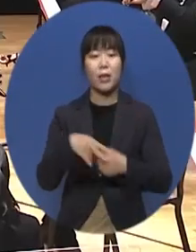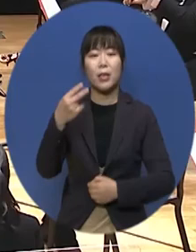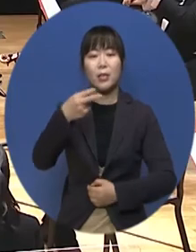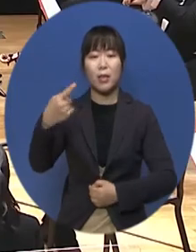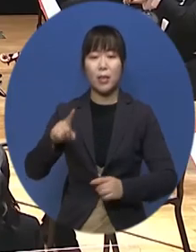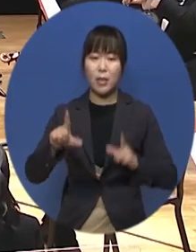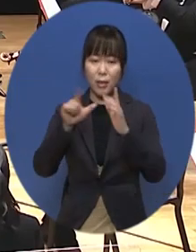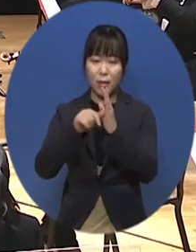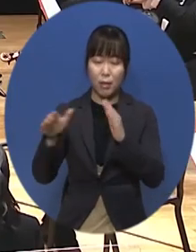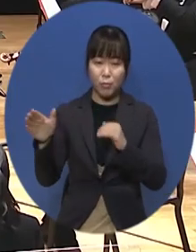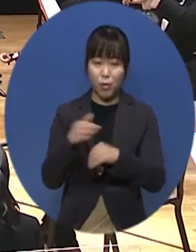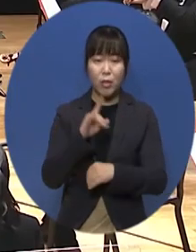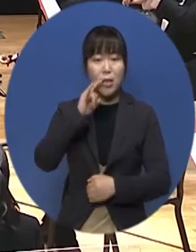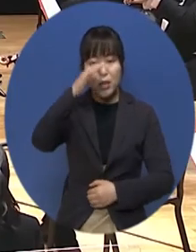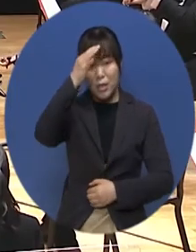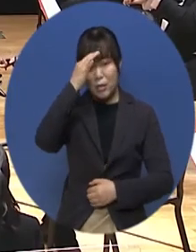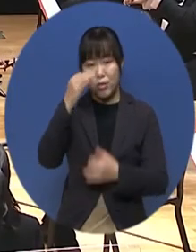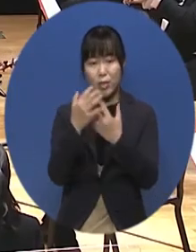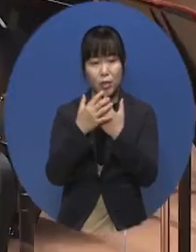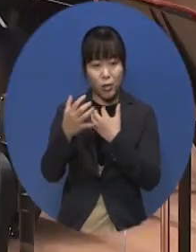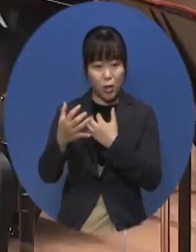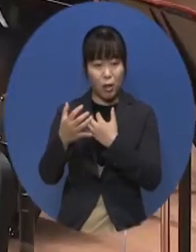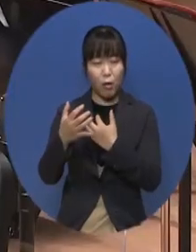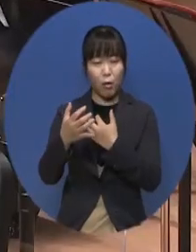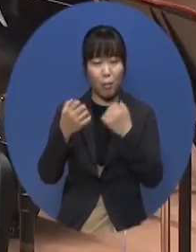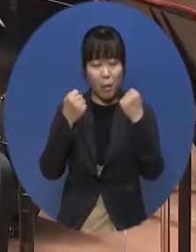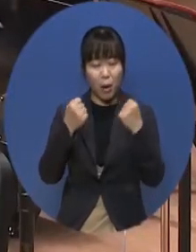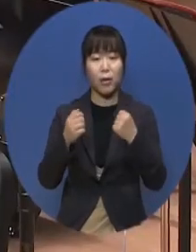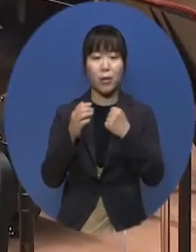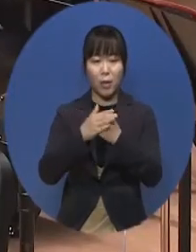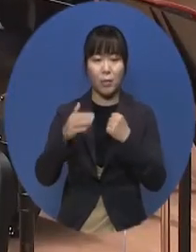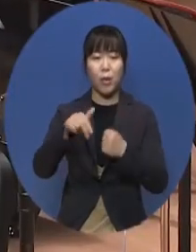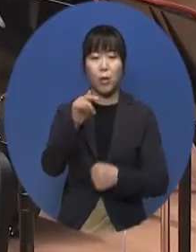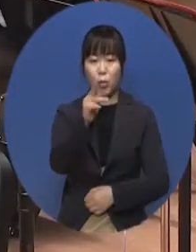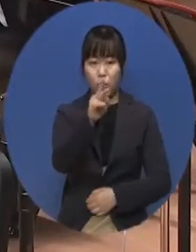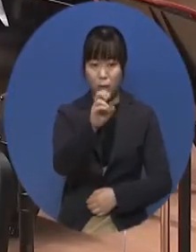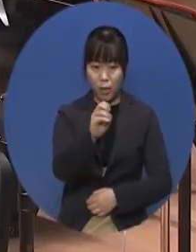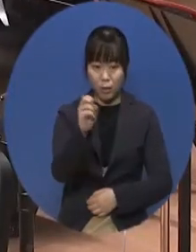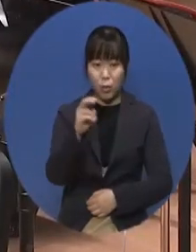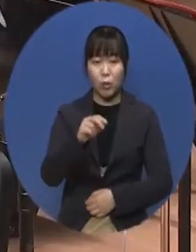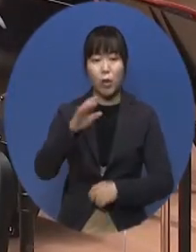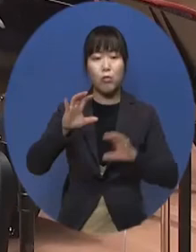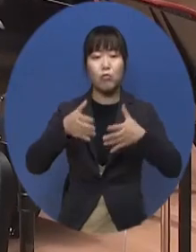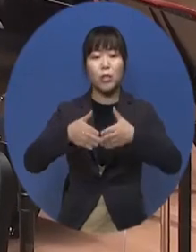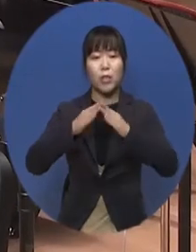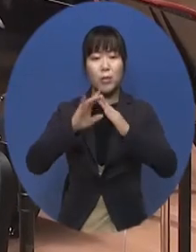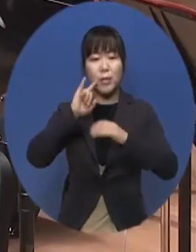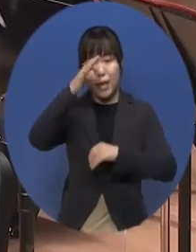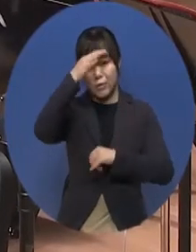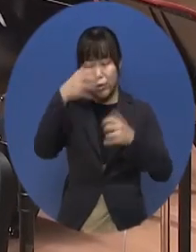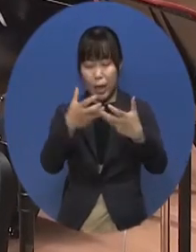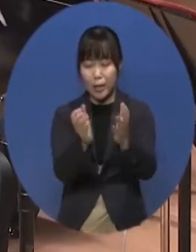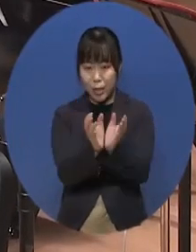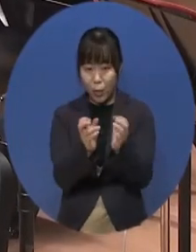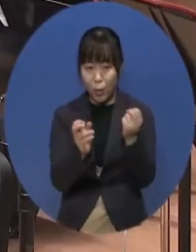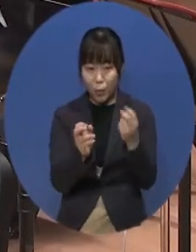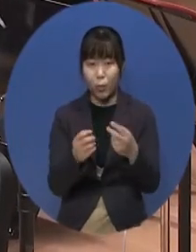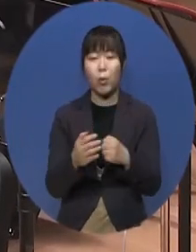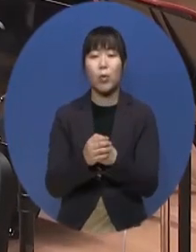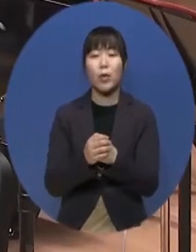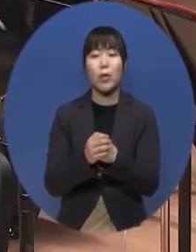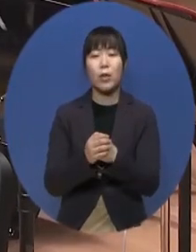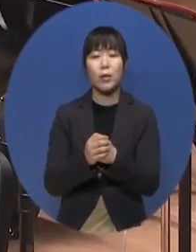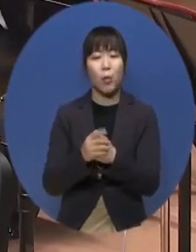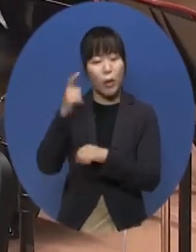2001년부터는 예술의 전당 상주 오케스트라로 지정되어 교향악, 국립예술단체와의 연주, 예술의 전당